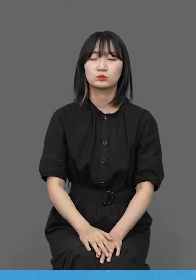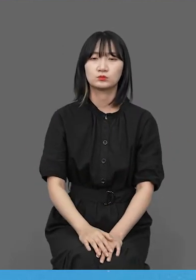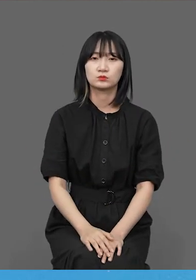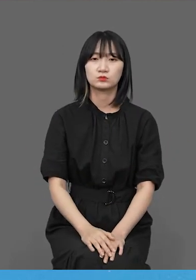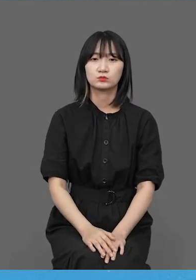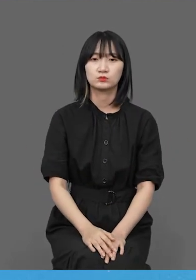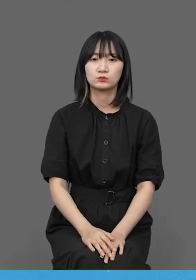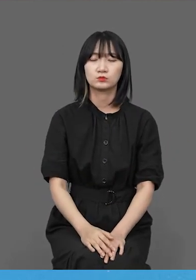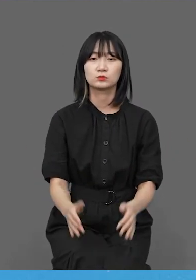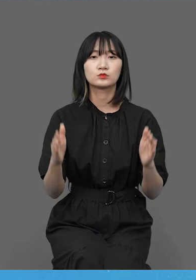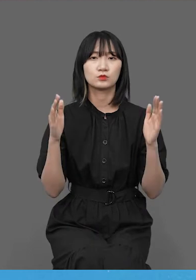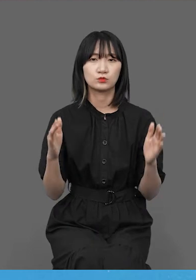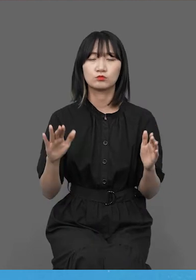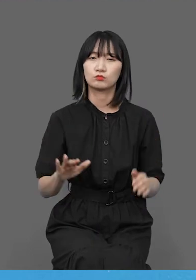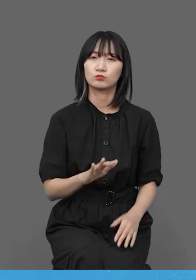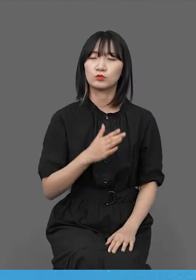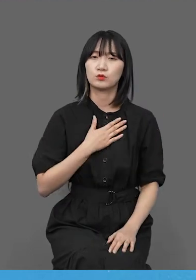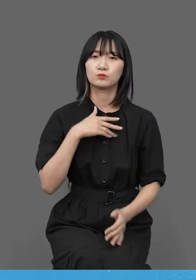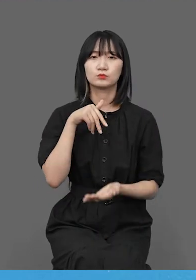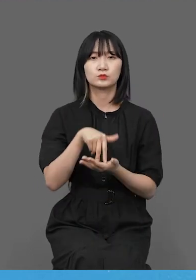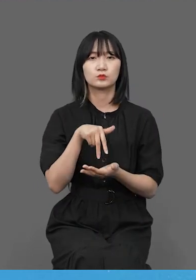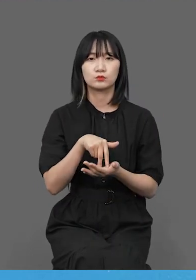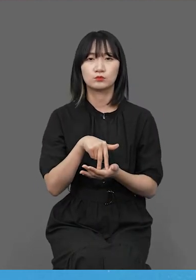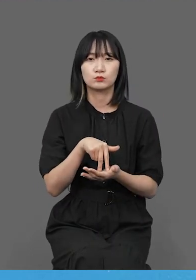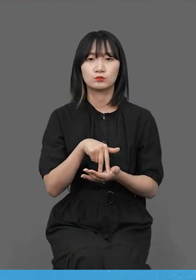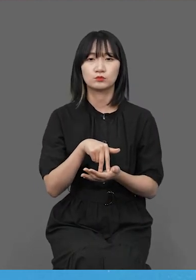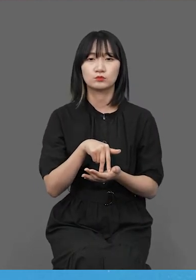그런 시간들이 너무 저에게는 좀